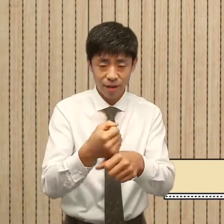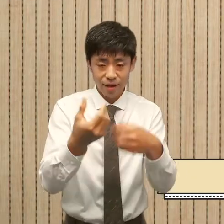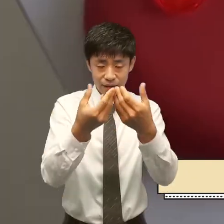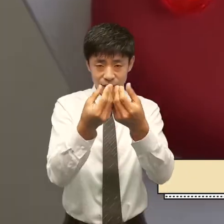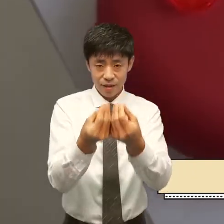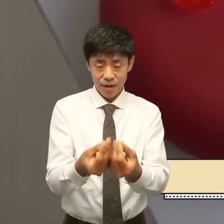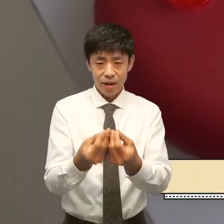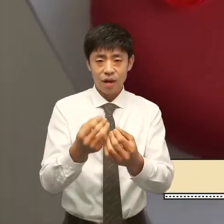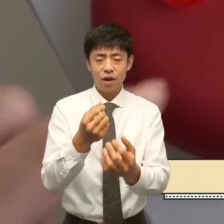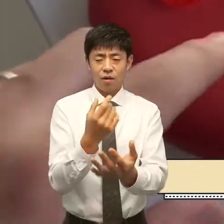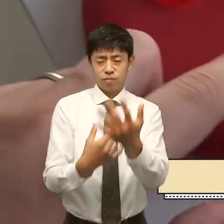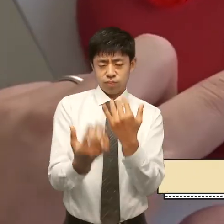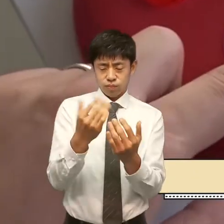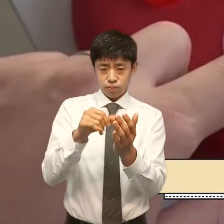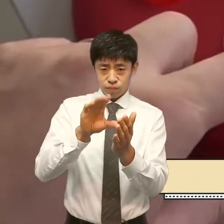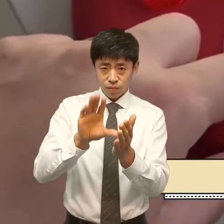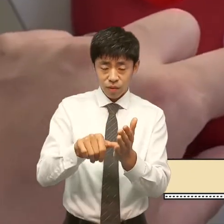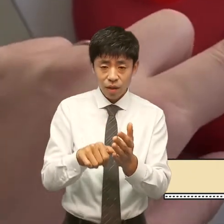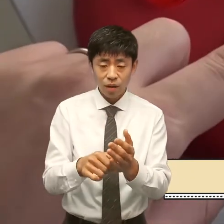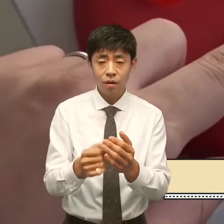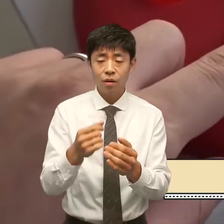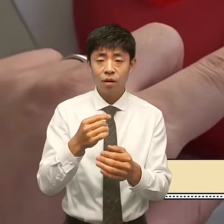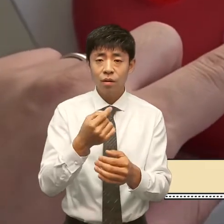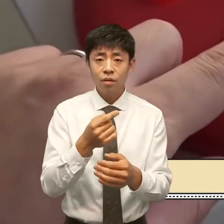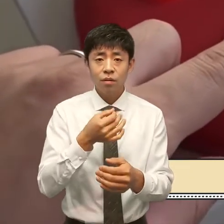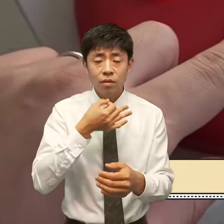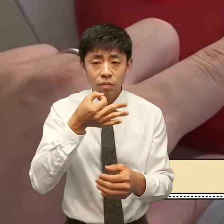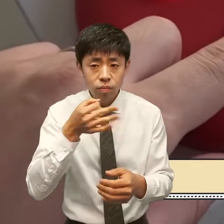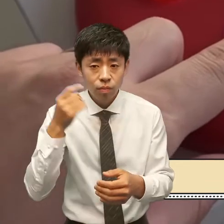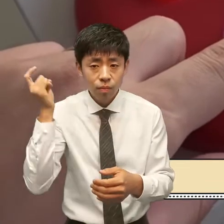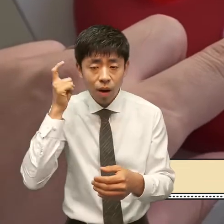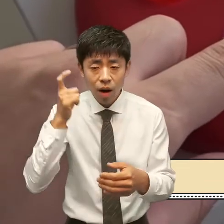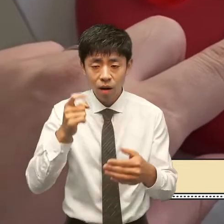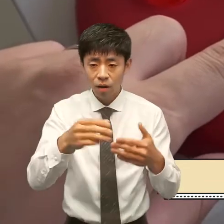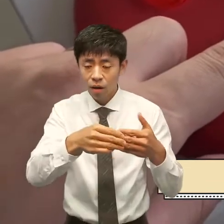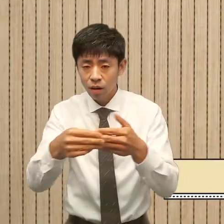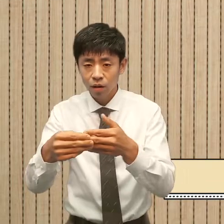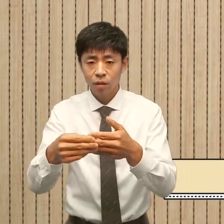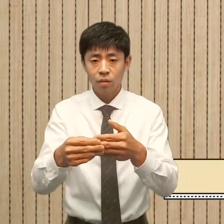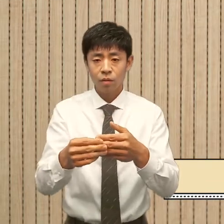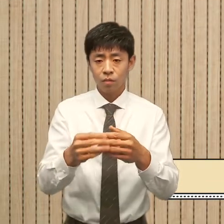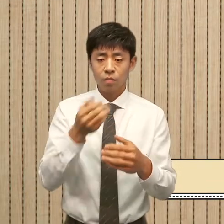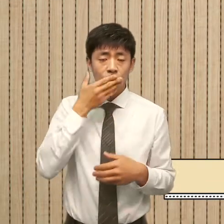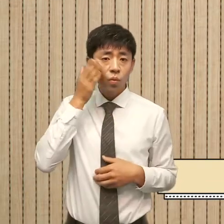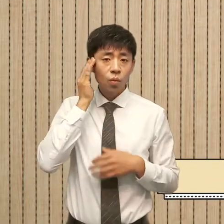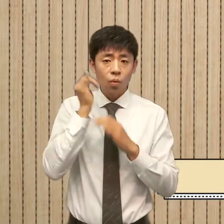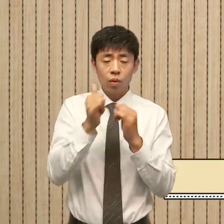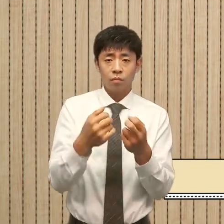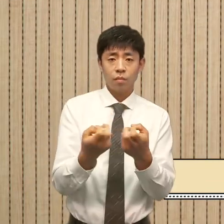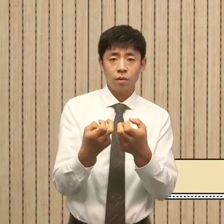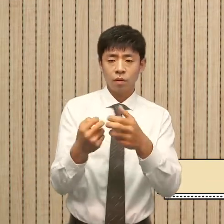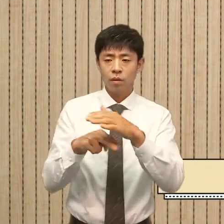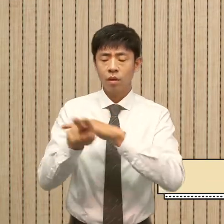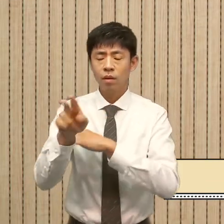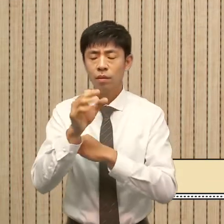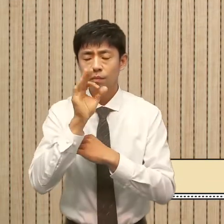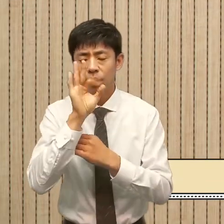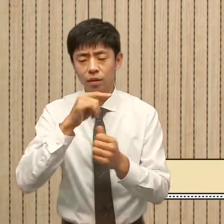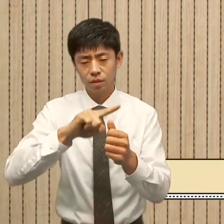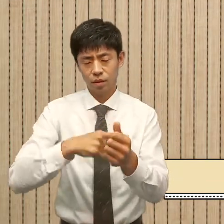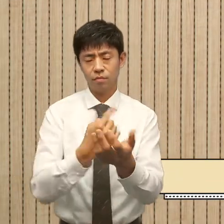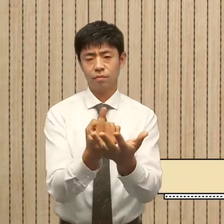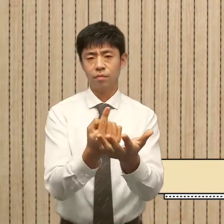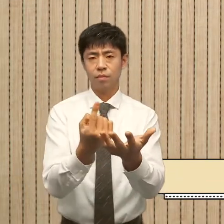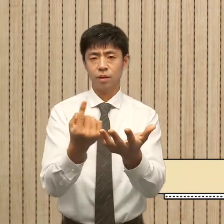때 음성으로만 안내를 하다 보니까 농인분들이 대피할 수가 없거든요. 음성 중심으로만 모든 것들이